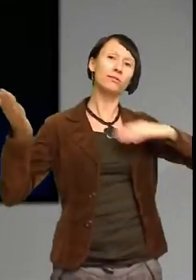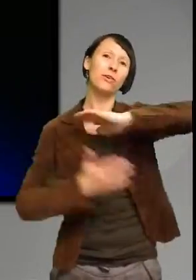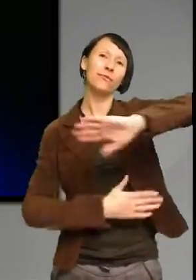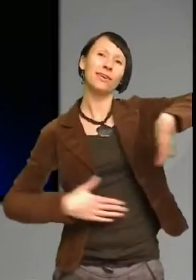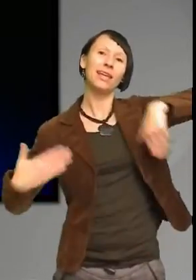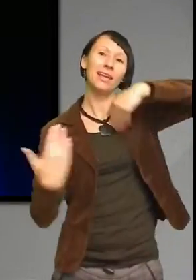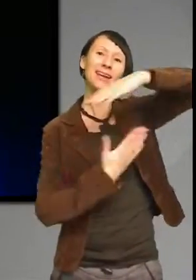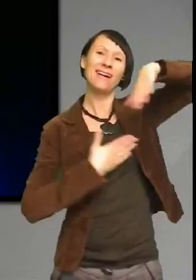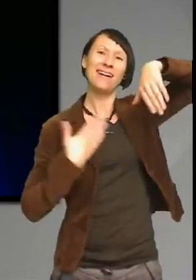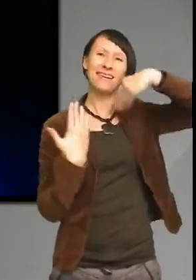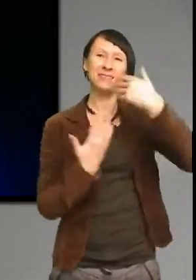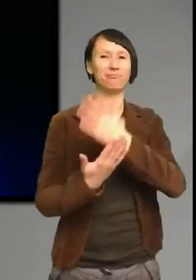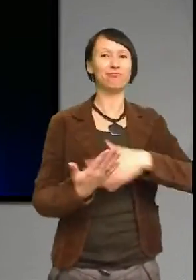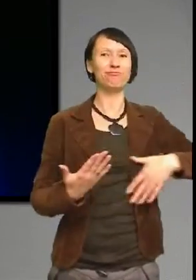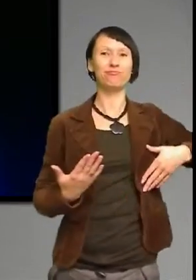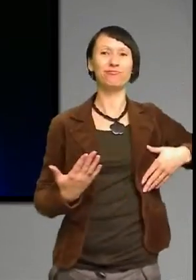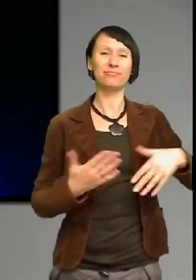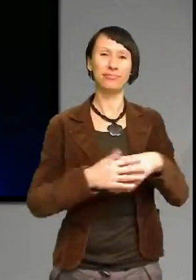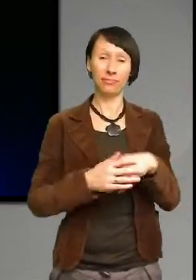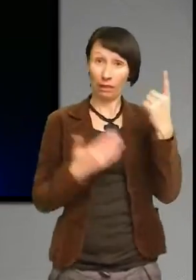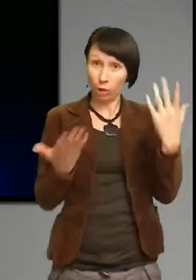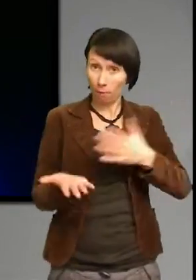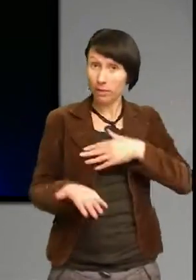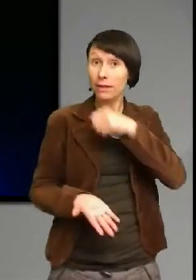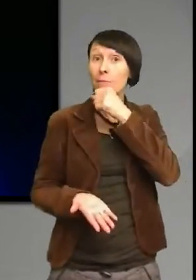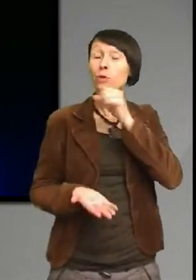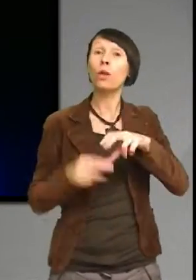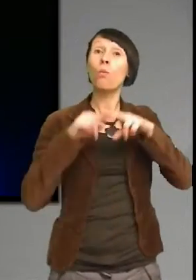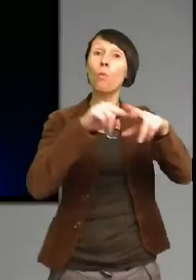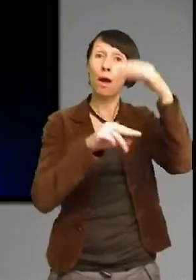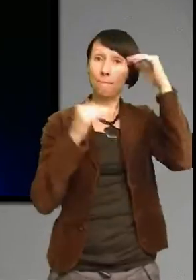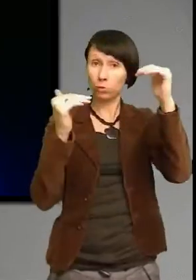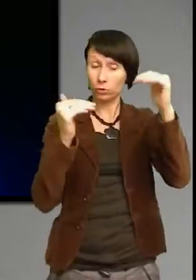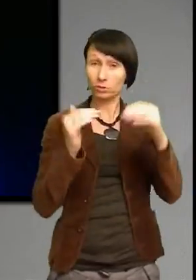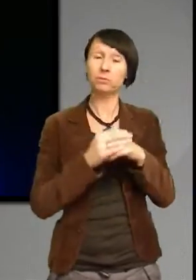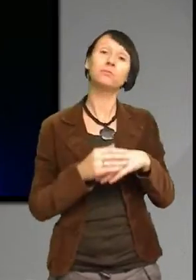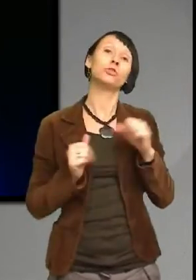En dag skulle min farmor åka buss. Hon skulle åka ner från slätten och upp till berget Kodarkanal.